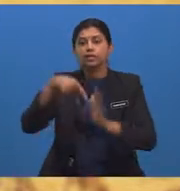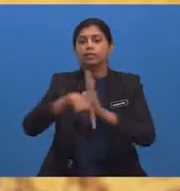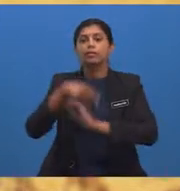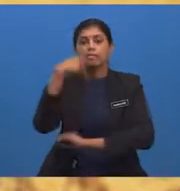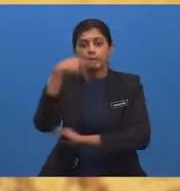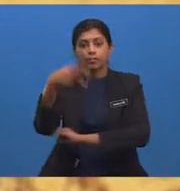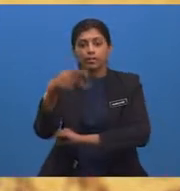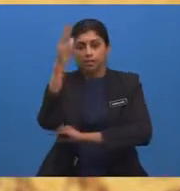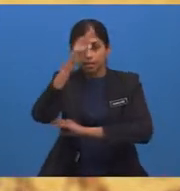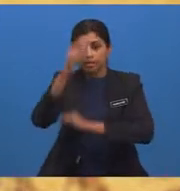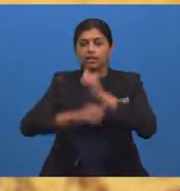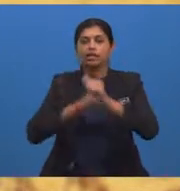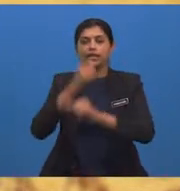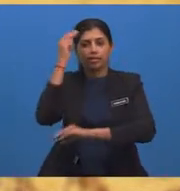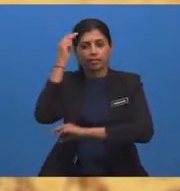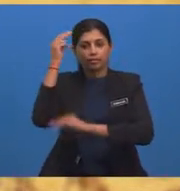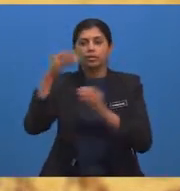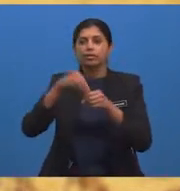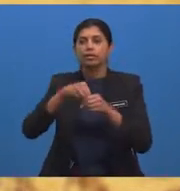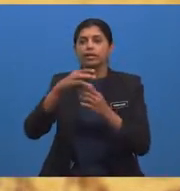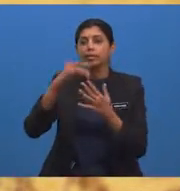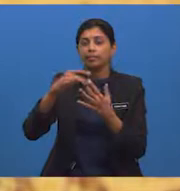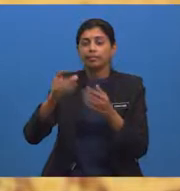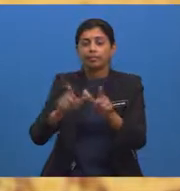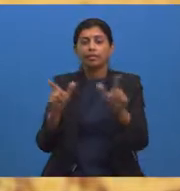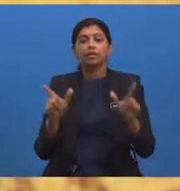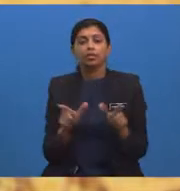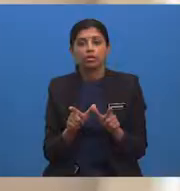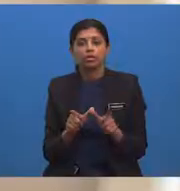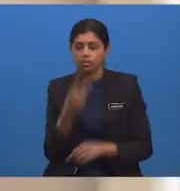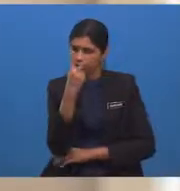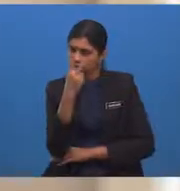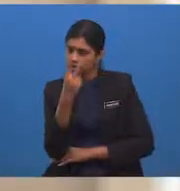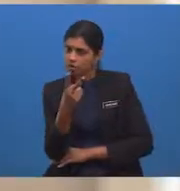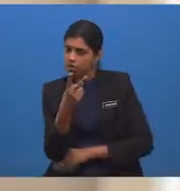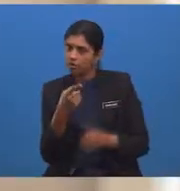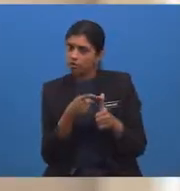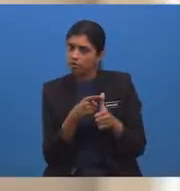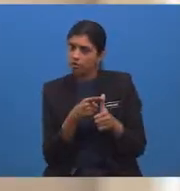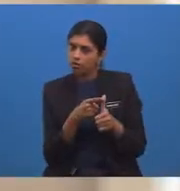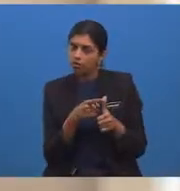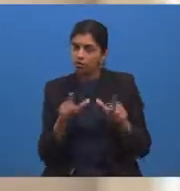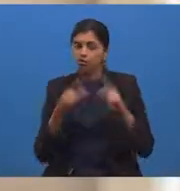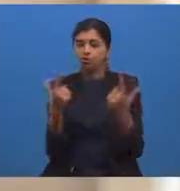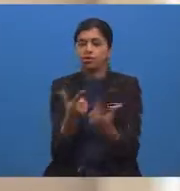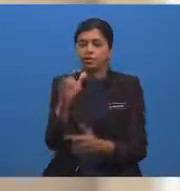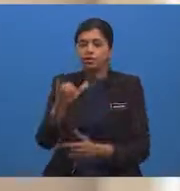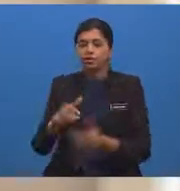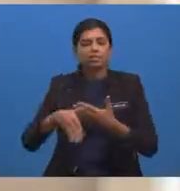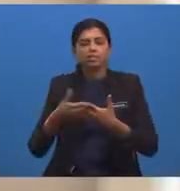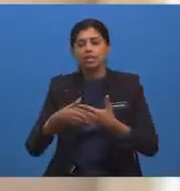pemerintah Kerajaan Alam Melayu dalam memilih lokasi adalah mengambil kira lokasi yang memudahkan